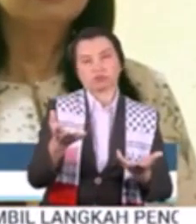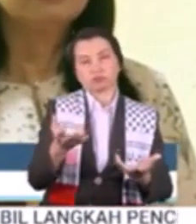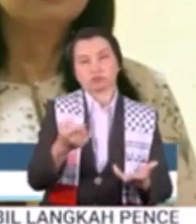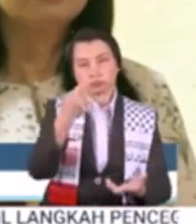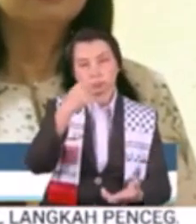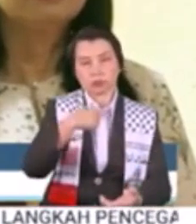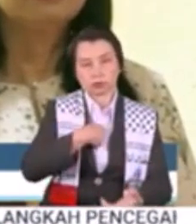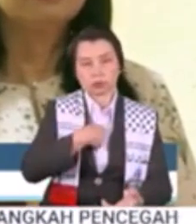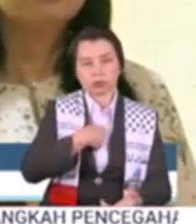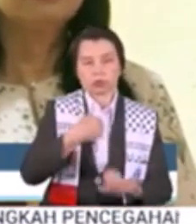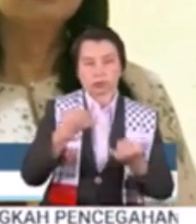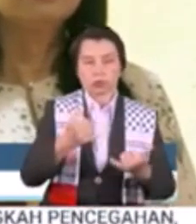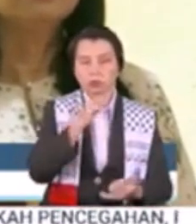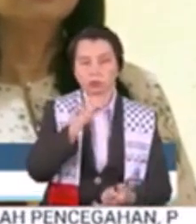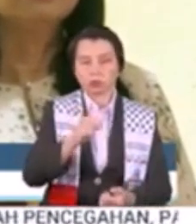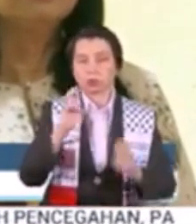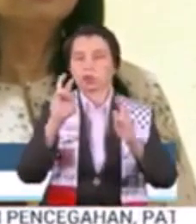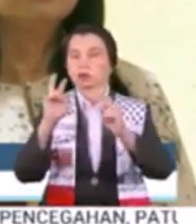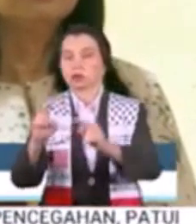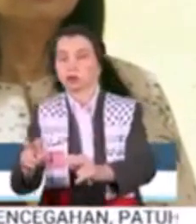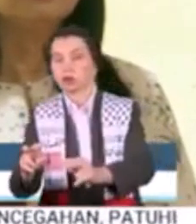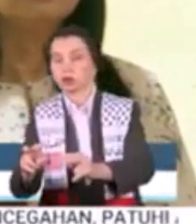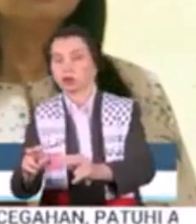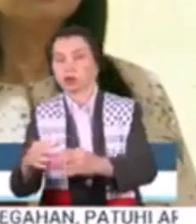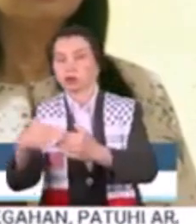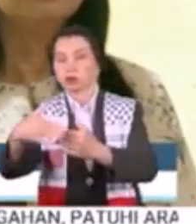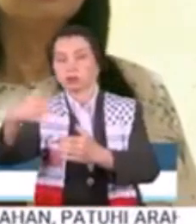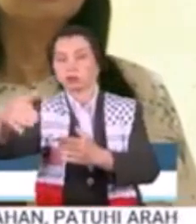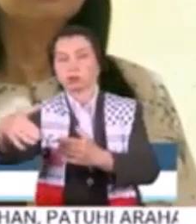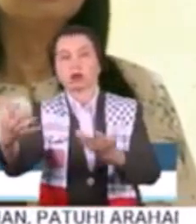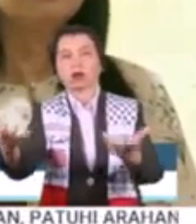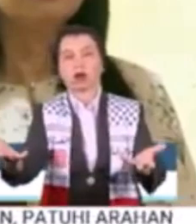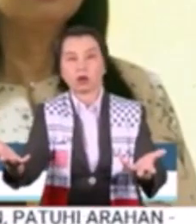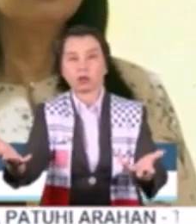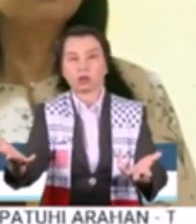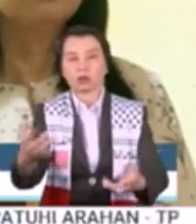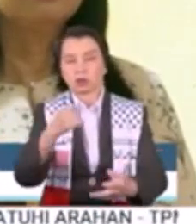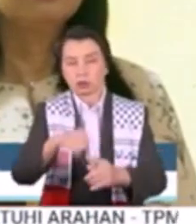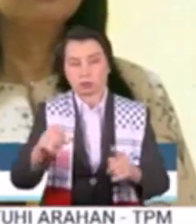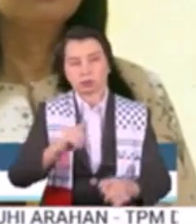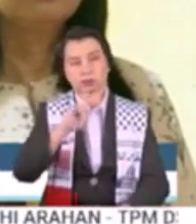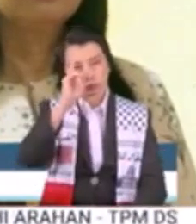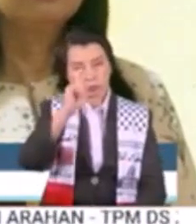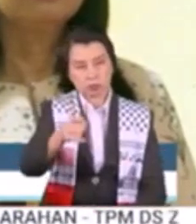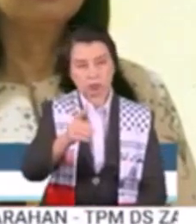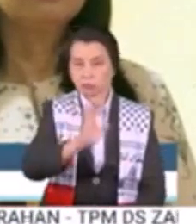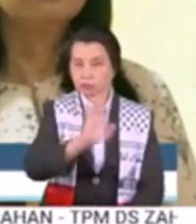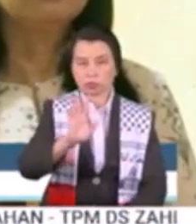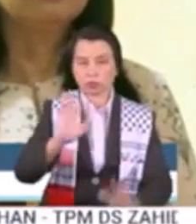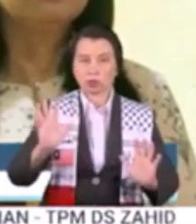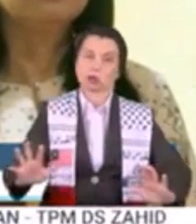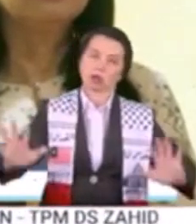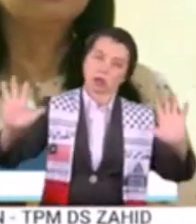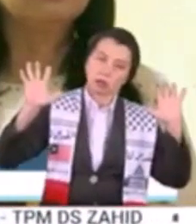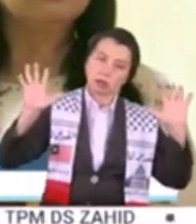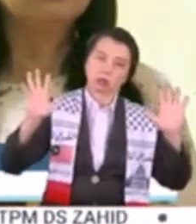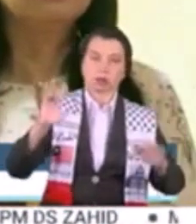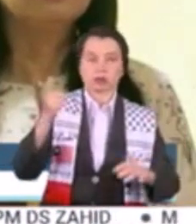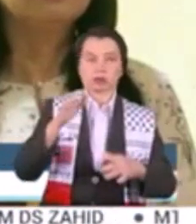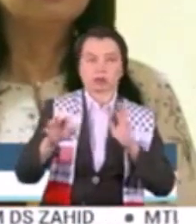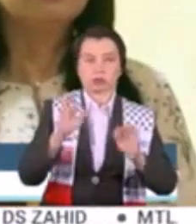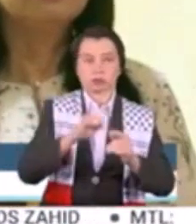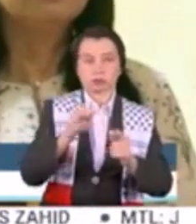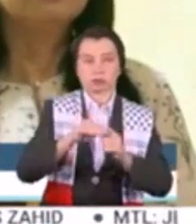kadang-kadang kita tidak nampak dia punya the end result, tetapi hakikatnya the end result akan hanya dapat